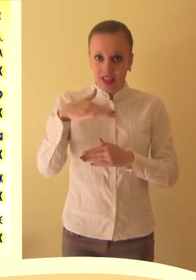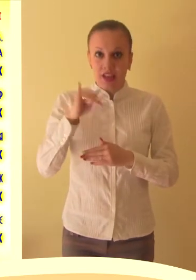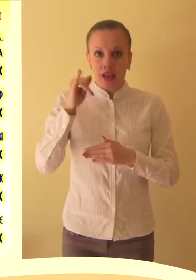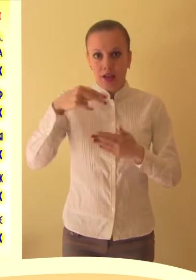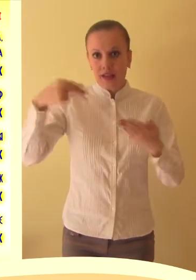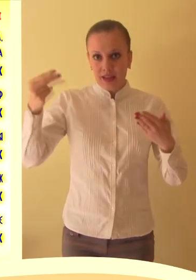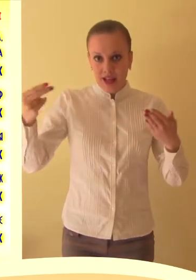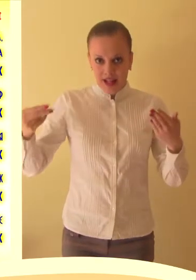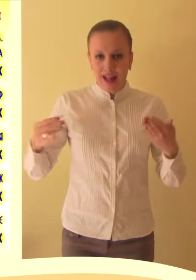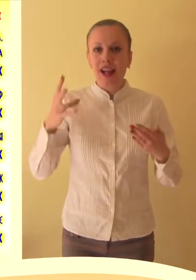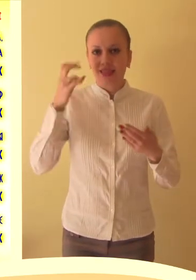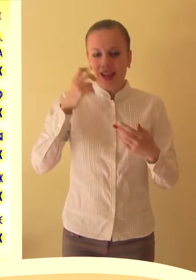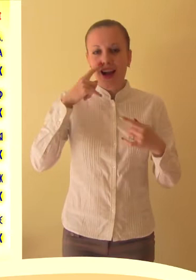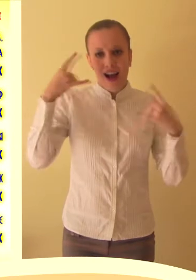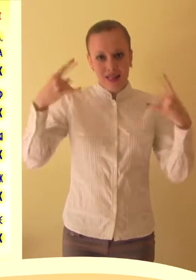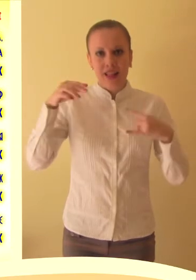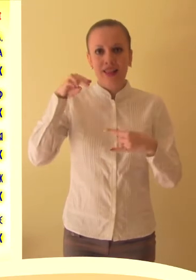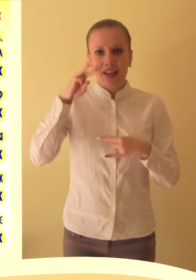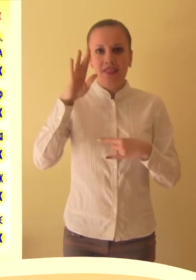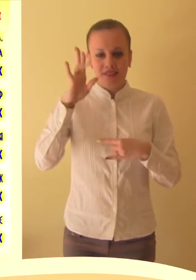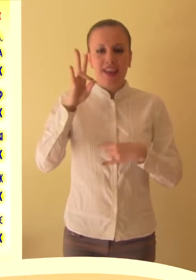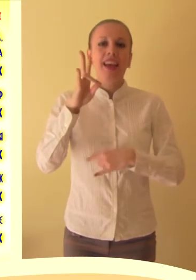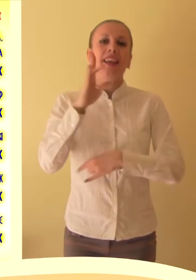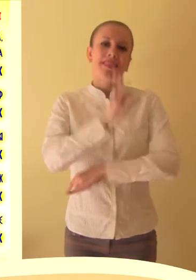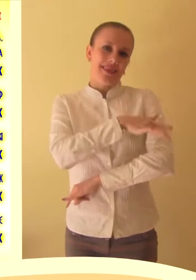та підписуйтесь на канал ТВ-няня